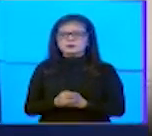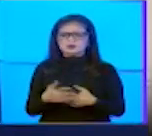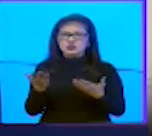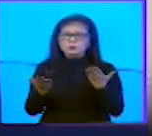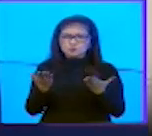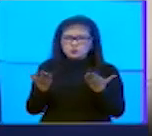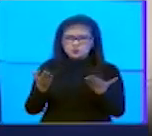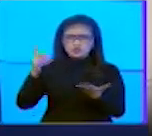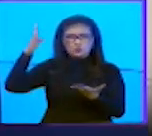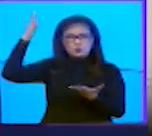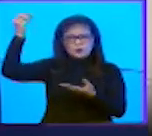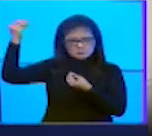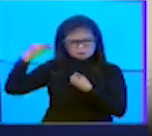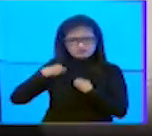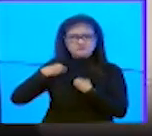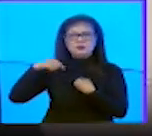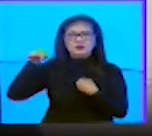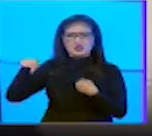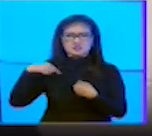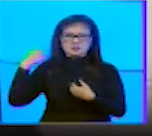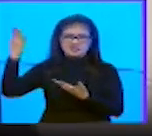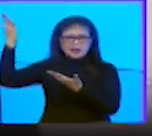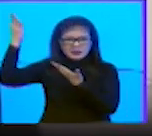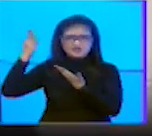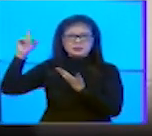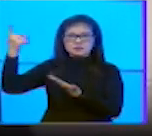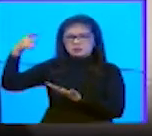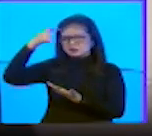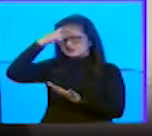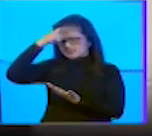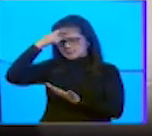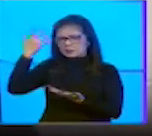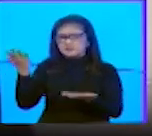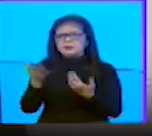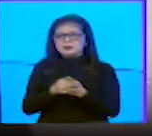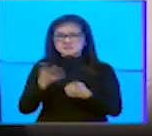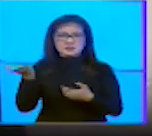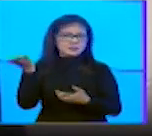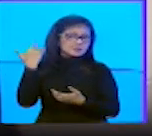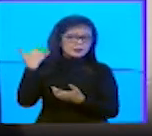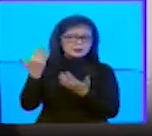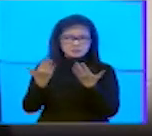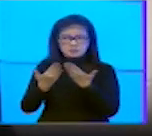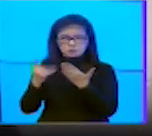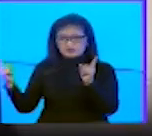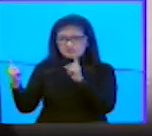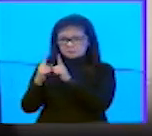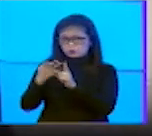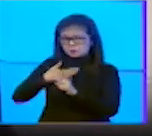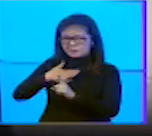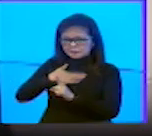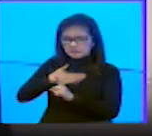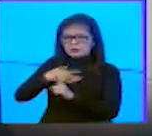yang menguasai takdir. Dan siapa yang pernah dekat sekali sama AA, ada baiknya di swab